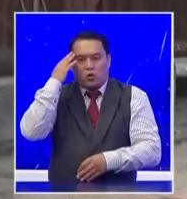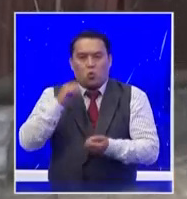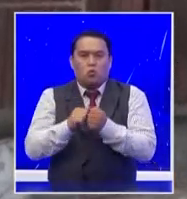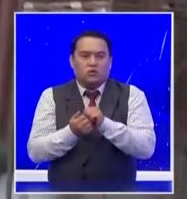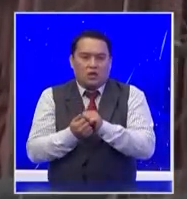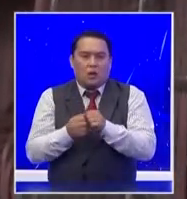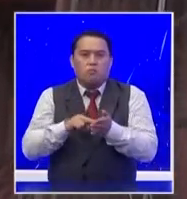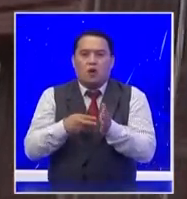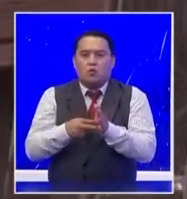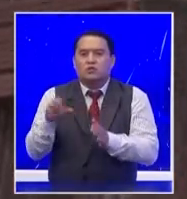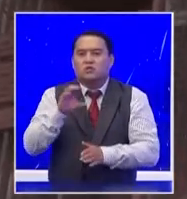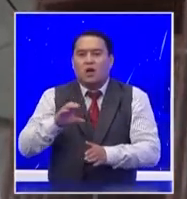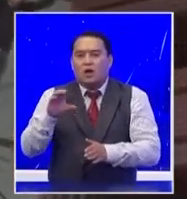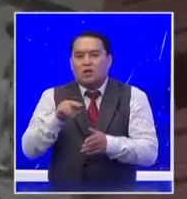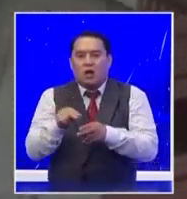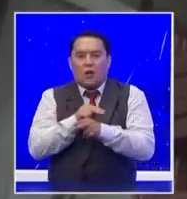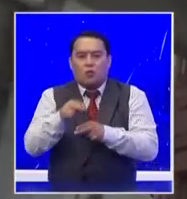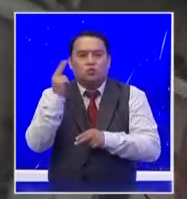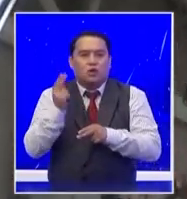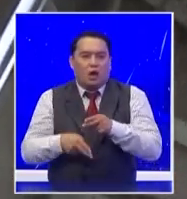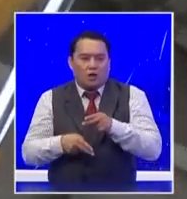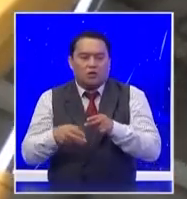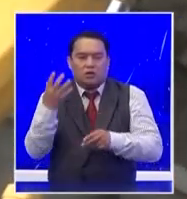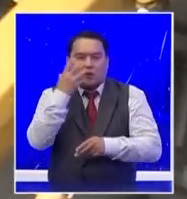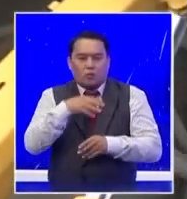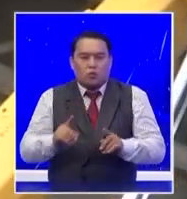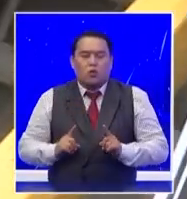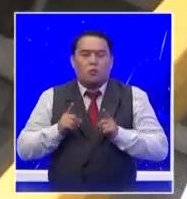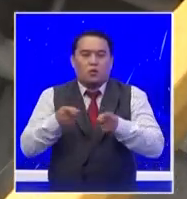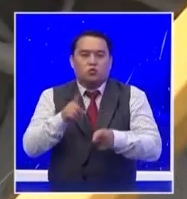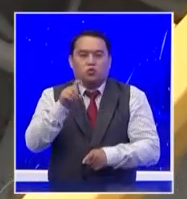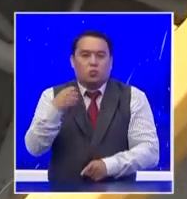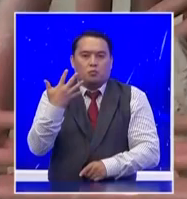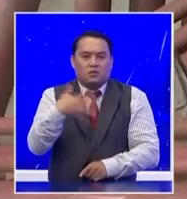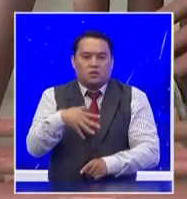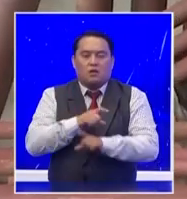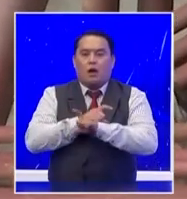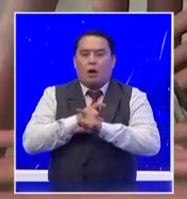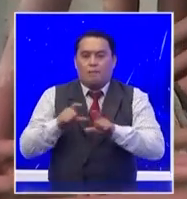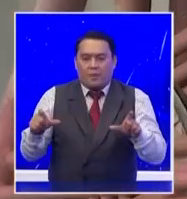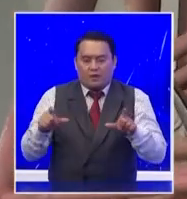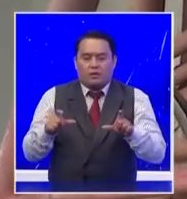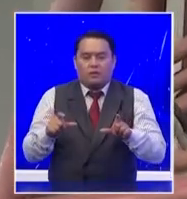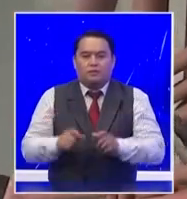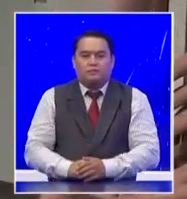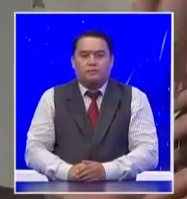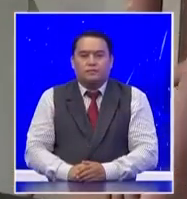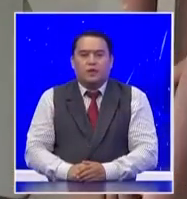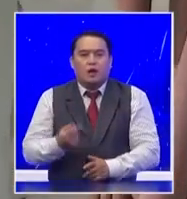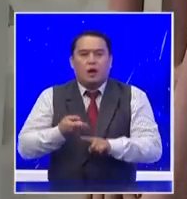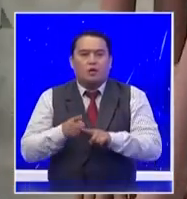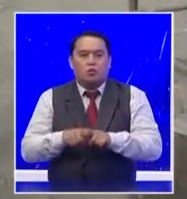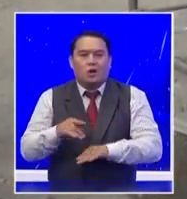мазута. По плану в сентябре реконструкция будет завершена, и тепло своевременно получат более 150 объектов, отапливаемых этой котельной, в числе